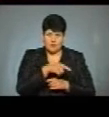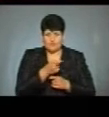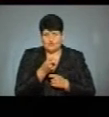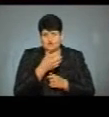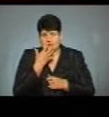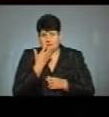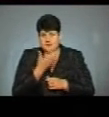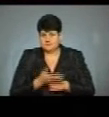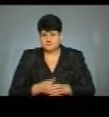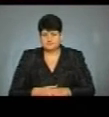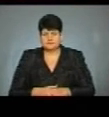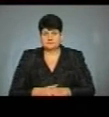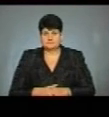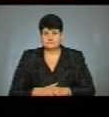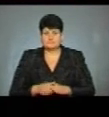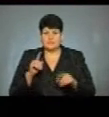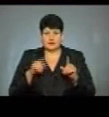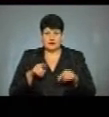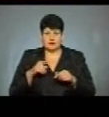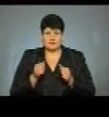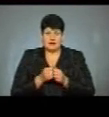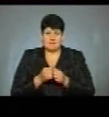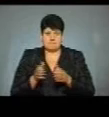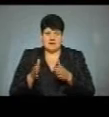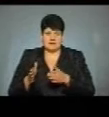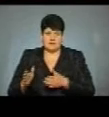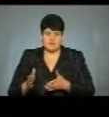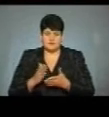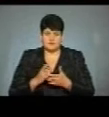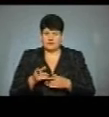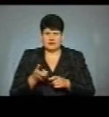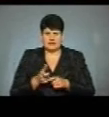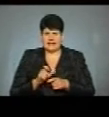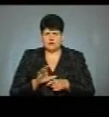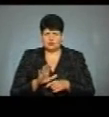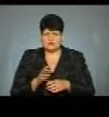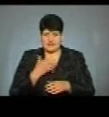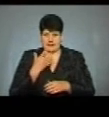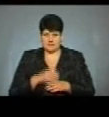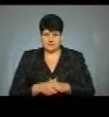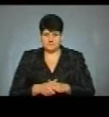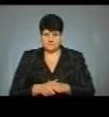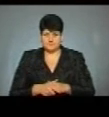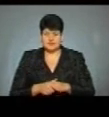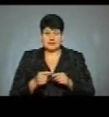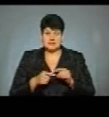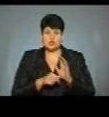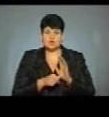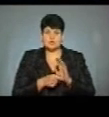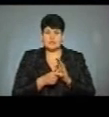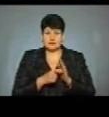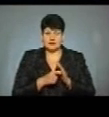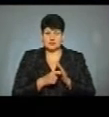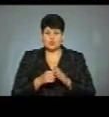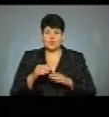якось було тепліше. Деколи біля батарей стоїмо, але вони не дуже теплі. А це 6-й клас – урок